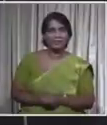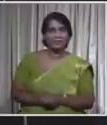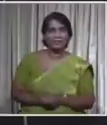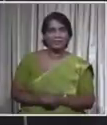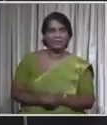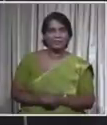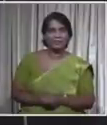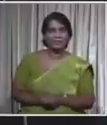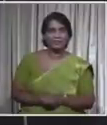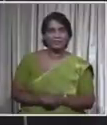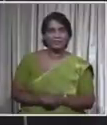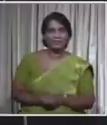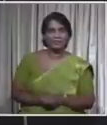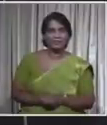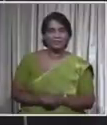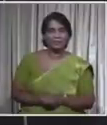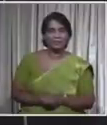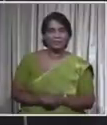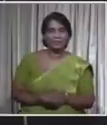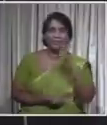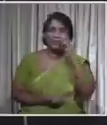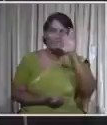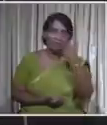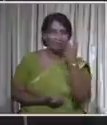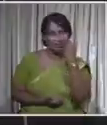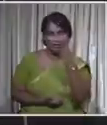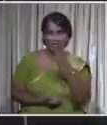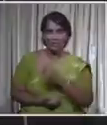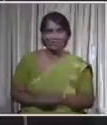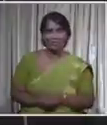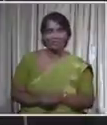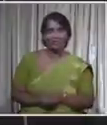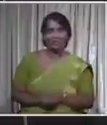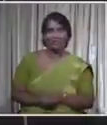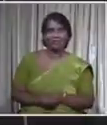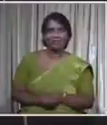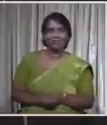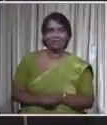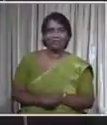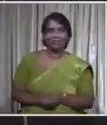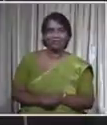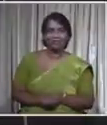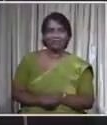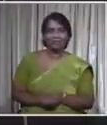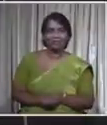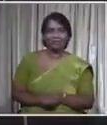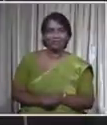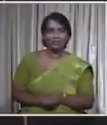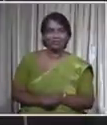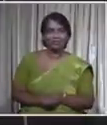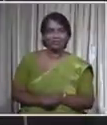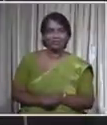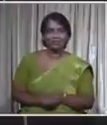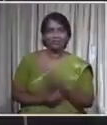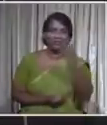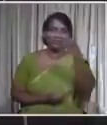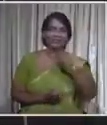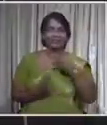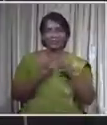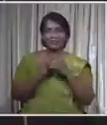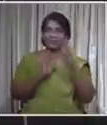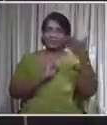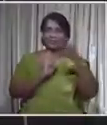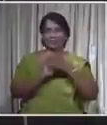මමට මයි තිය ඔක අමතක වුණා මට පුතා උඩ පොඩ්ඩ සමාවෙන්න හරිද ඉතින් ඒක නිසා ඔයාටයි මටයි ගනුදෙනු බේර ගන්න